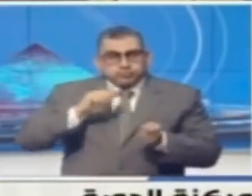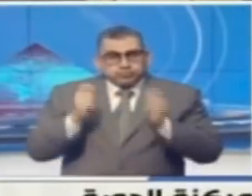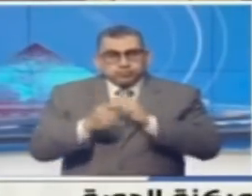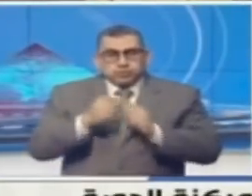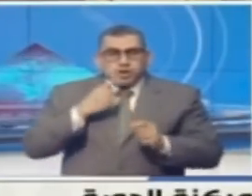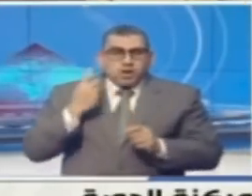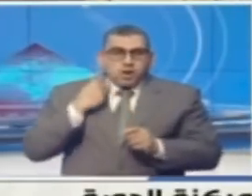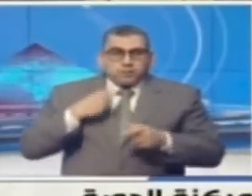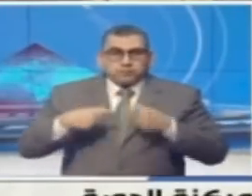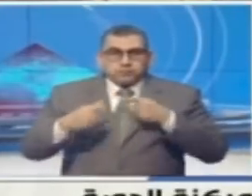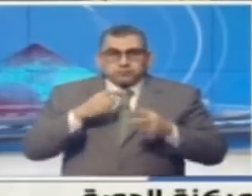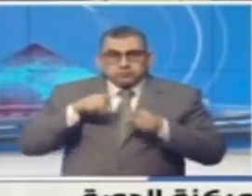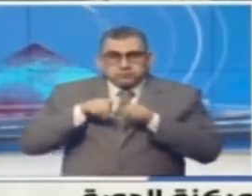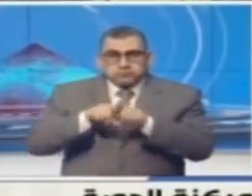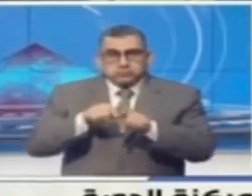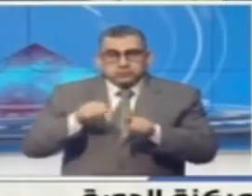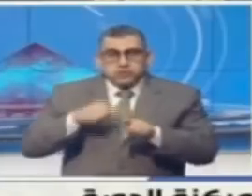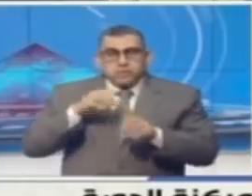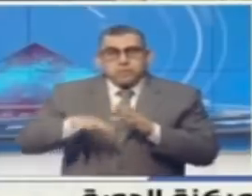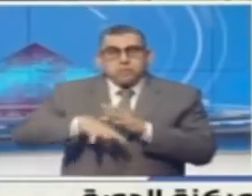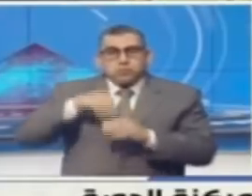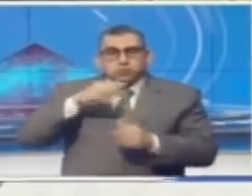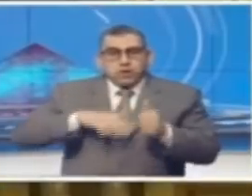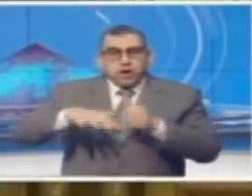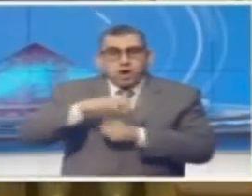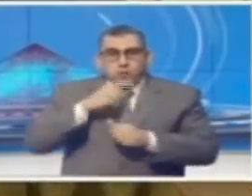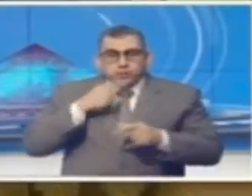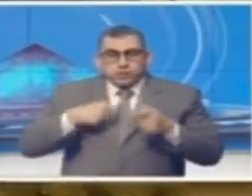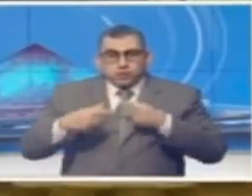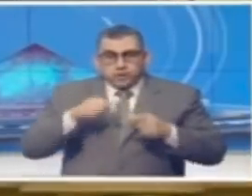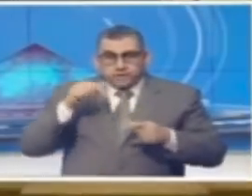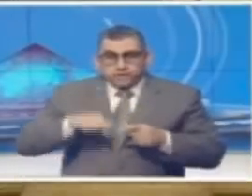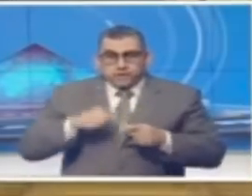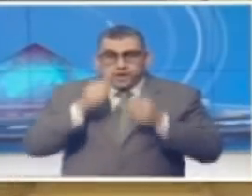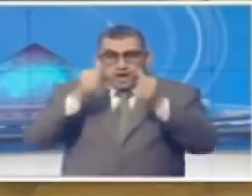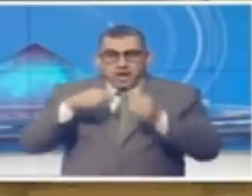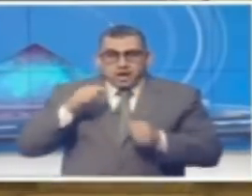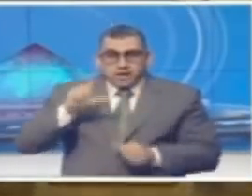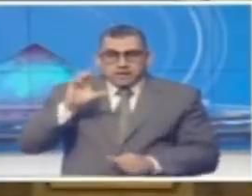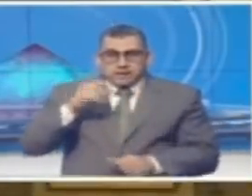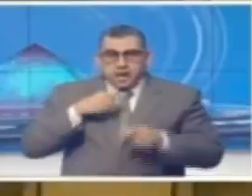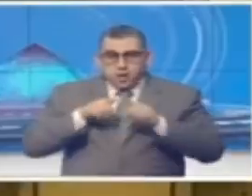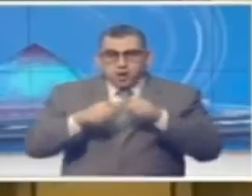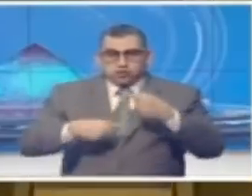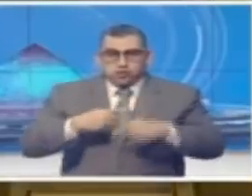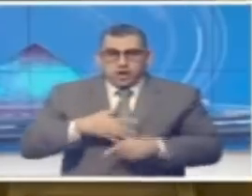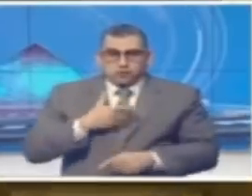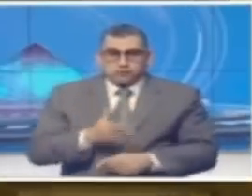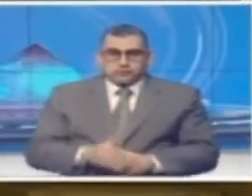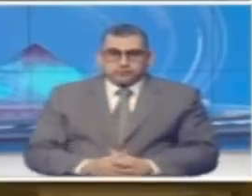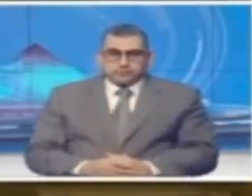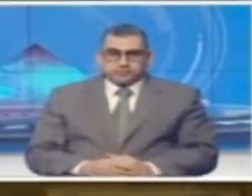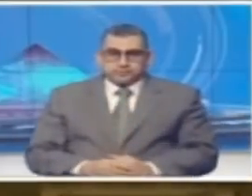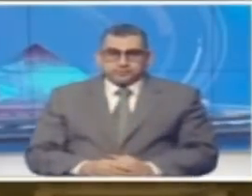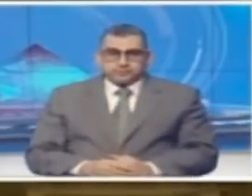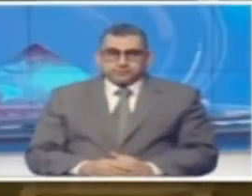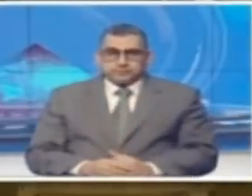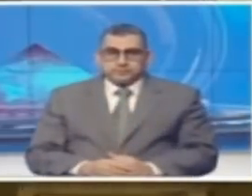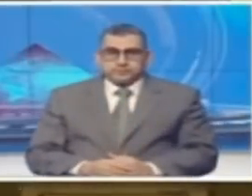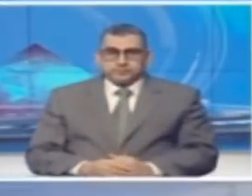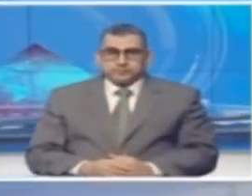الرقمي، واتساقا مع أهداف المشروع القومي للتكنولوجيا الذي أعلنه الرئيس عبد الفتاح السيسي.